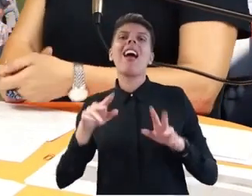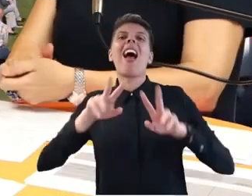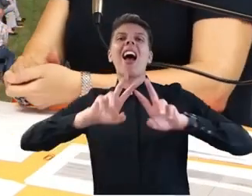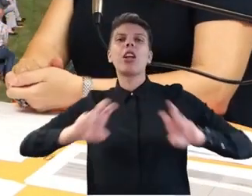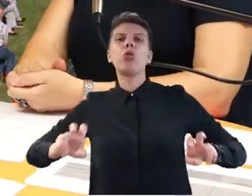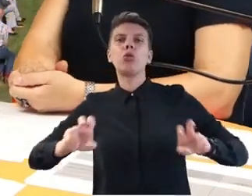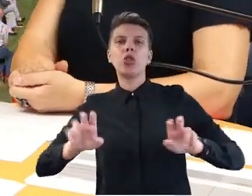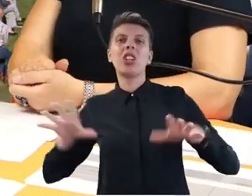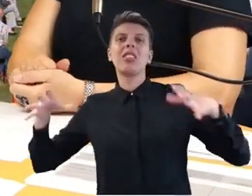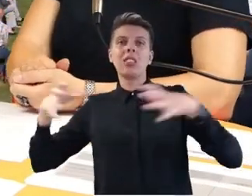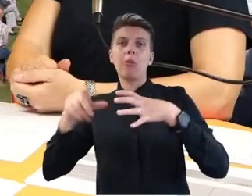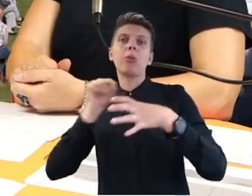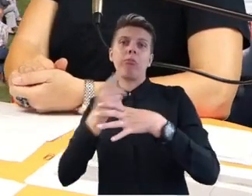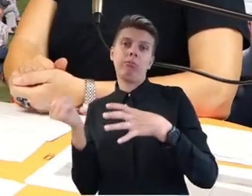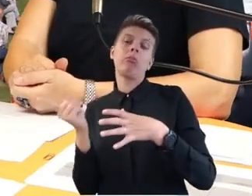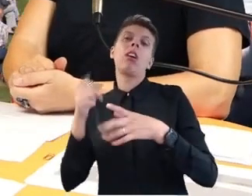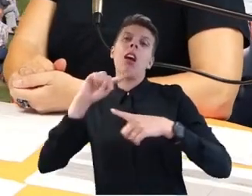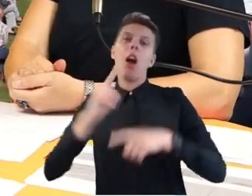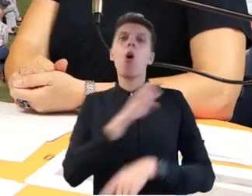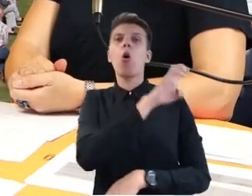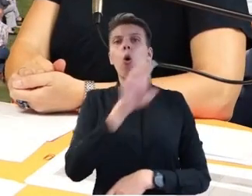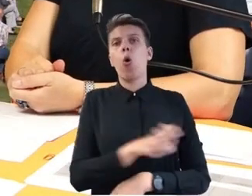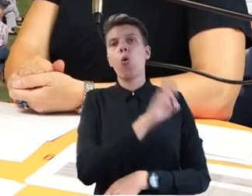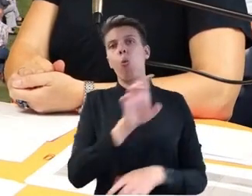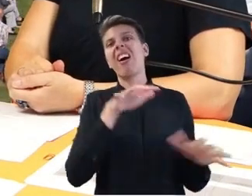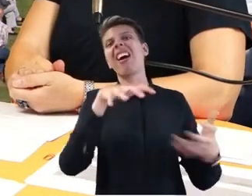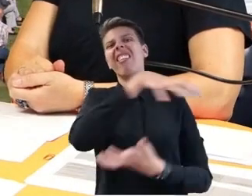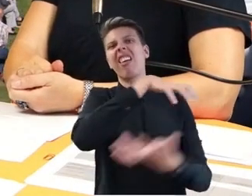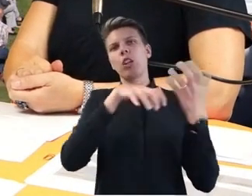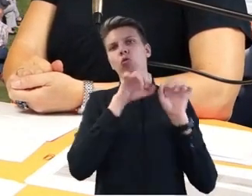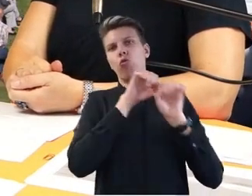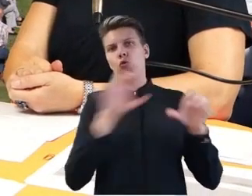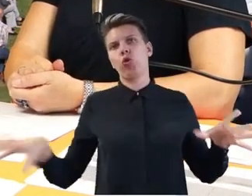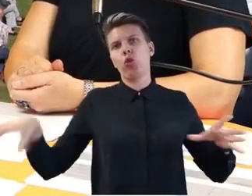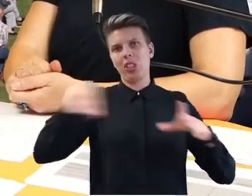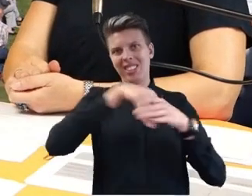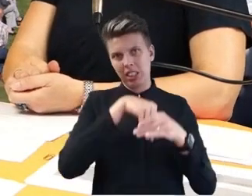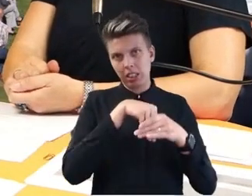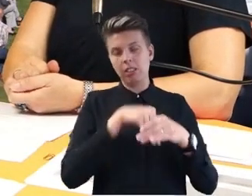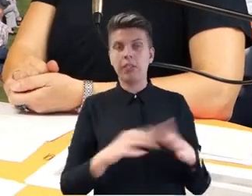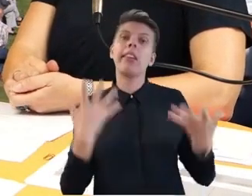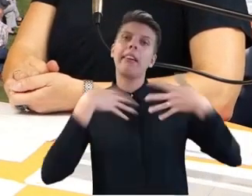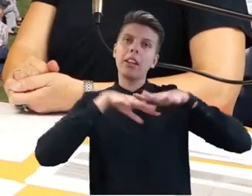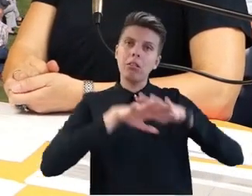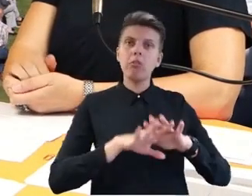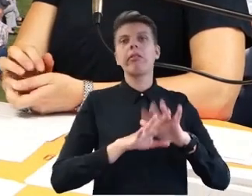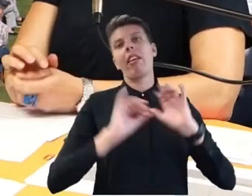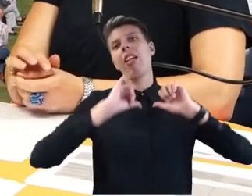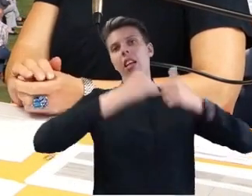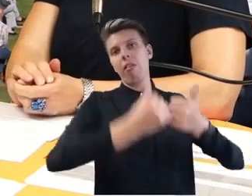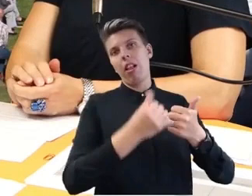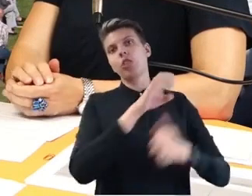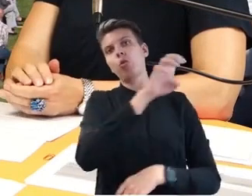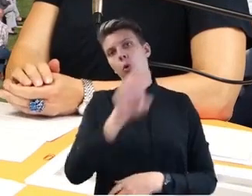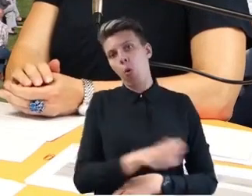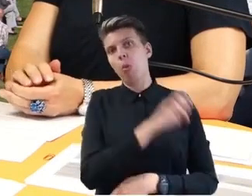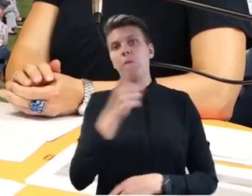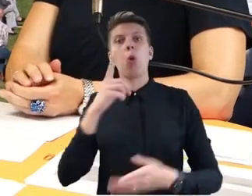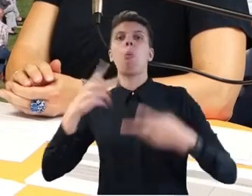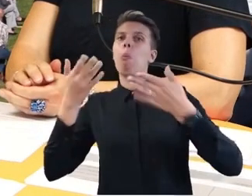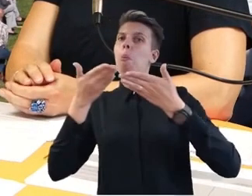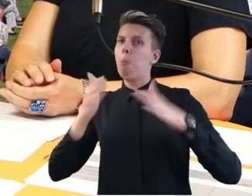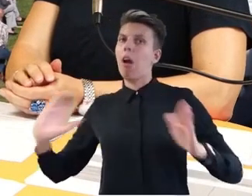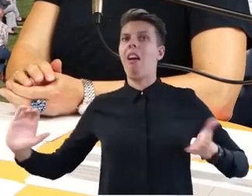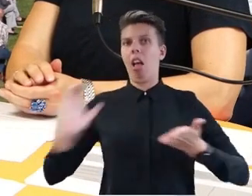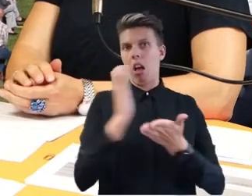auch im katastrophenschutz mechanismus der eu im rahmen für internationale hilfe leistungen der europäischen union einsatzfähig und